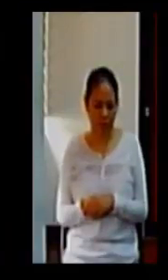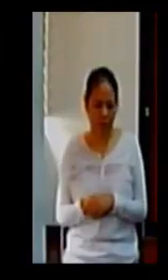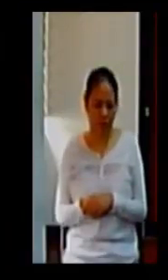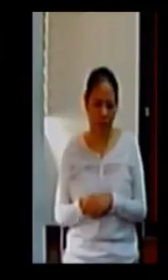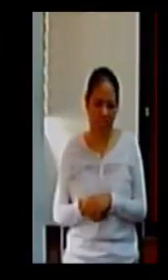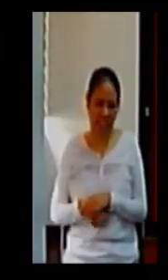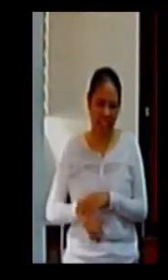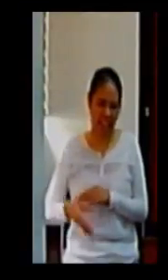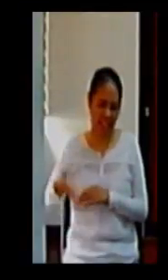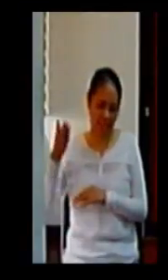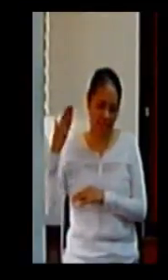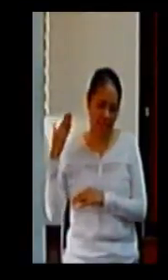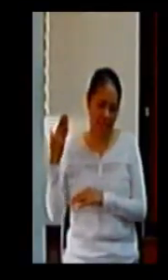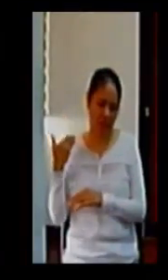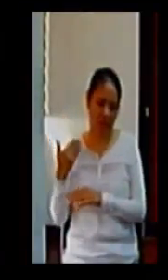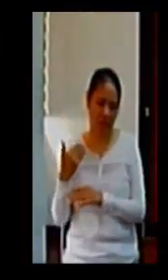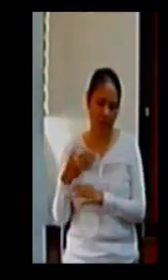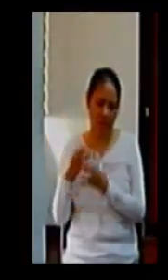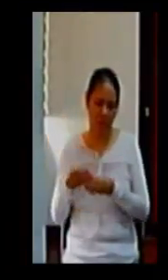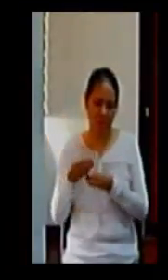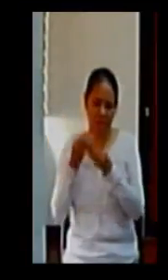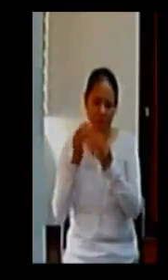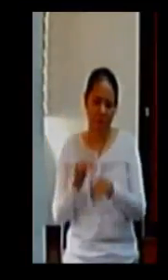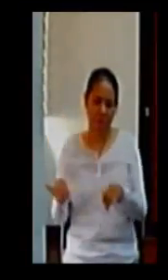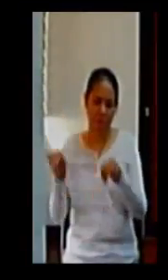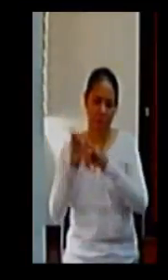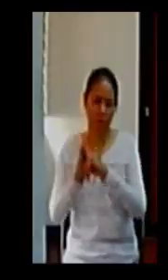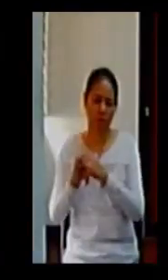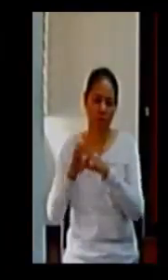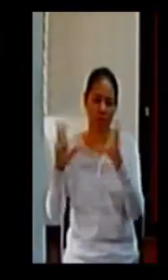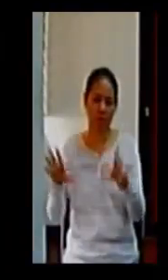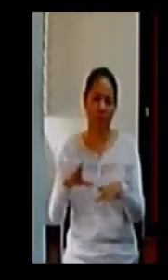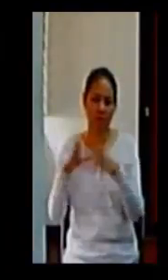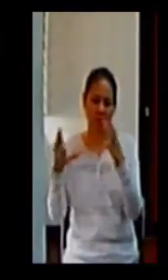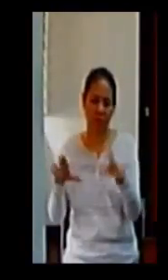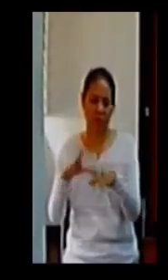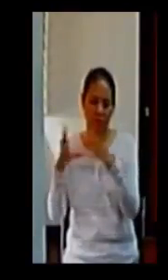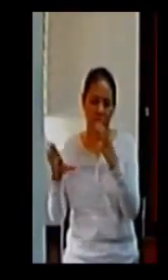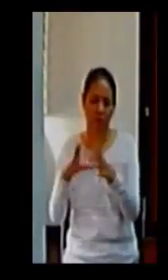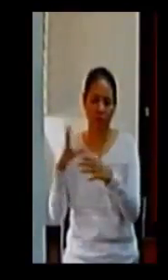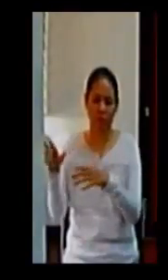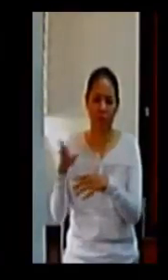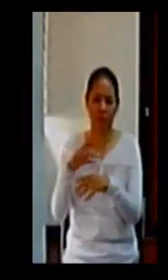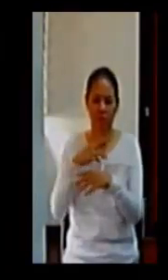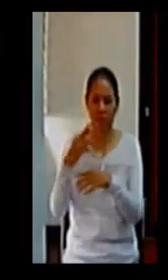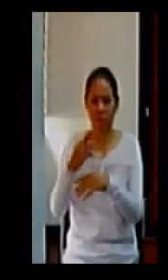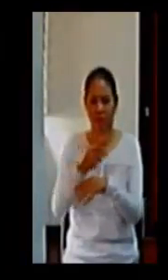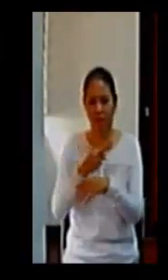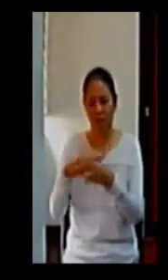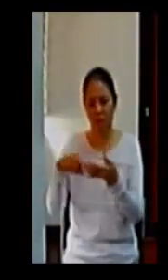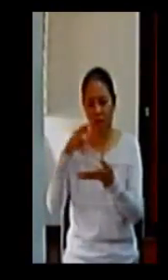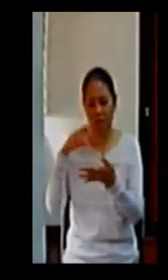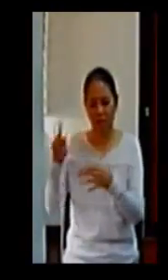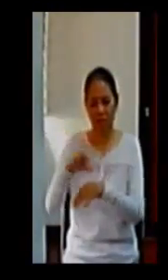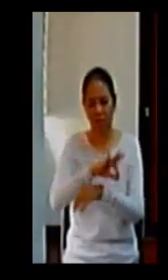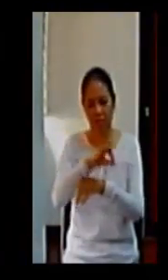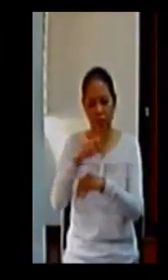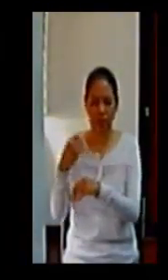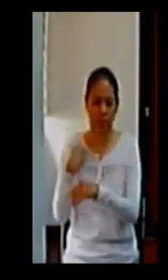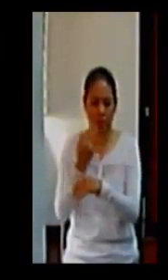Noon talagang pinapalagahan namin at rinatrabaho namin ang aming mga palayan. Kami ang sariling nagre-repair kung may